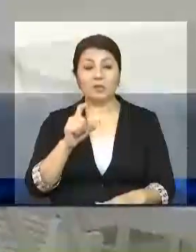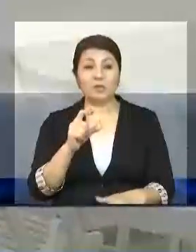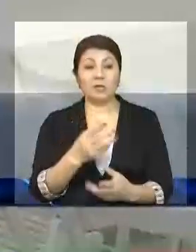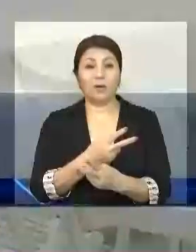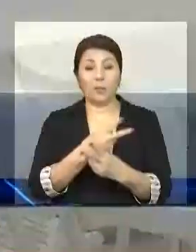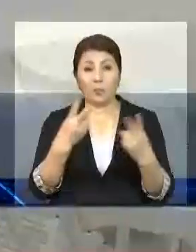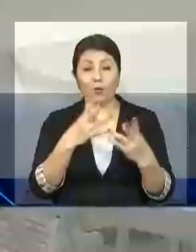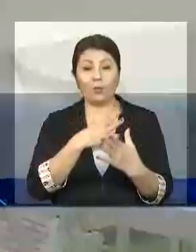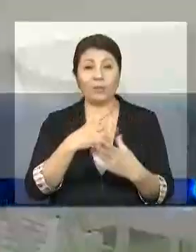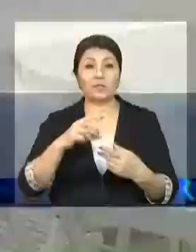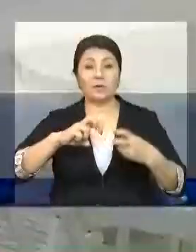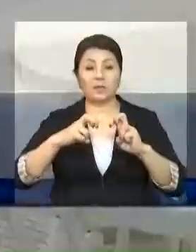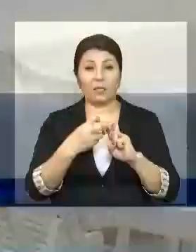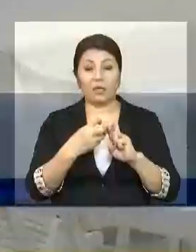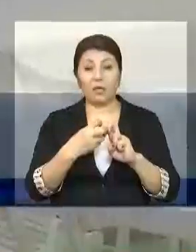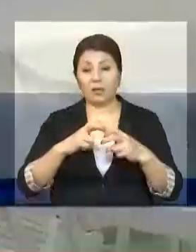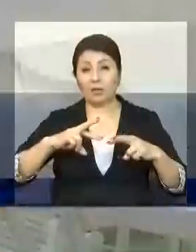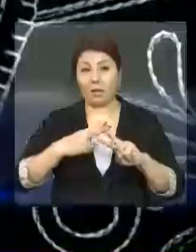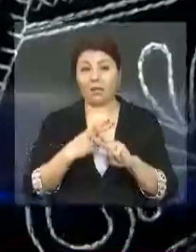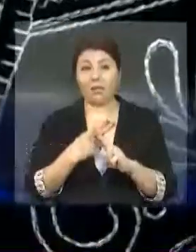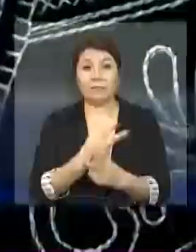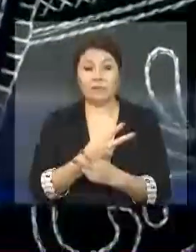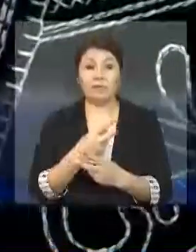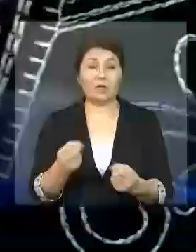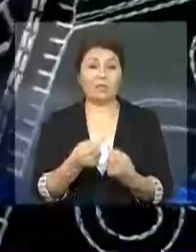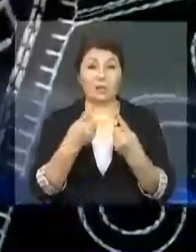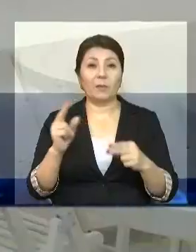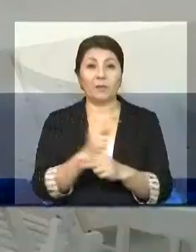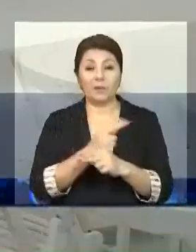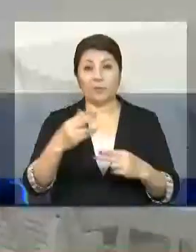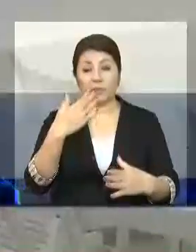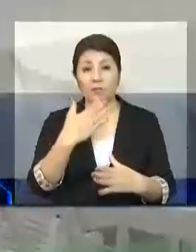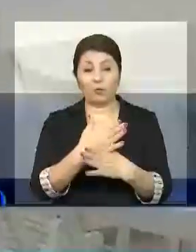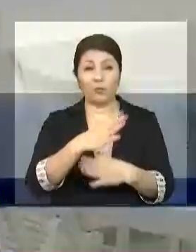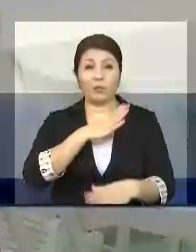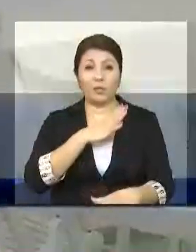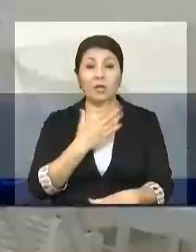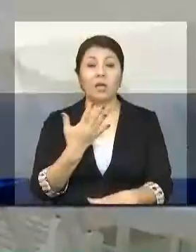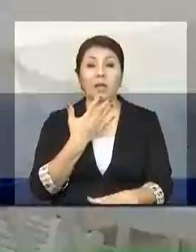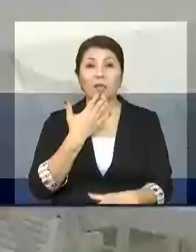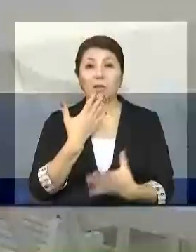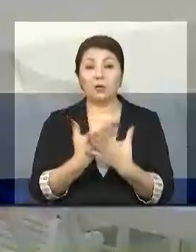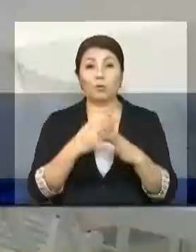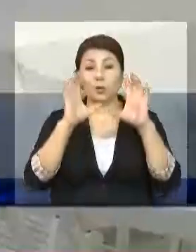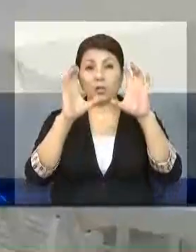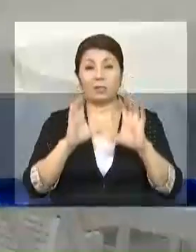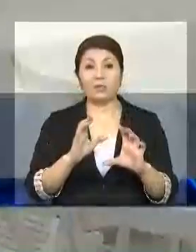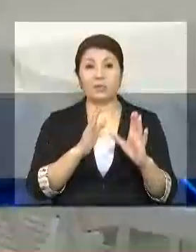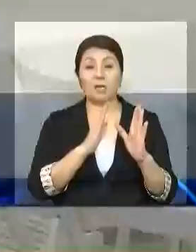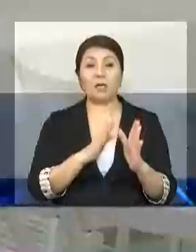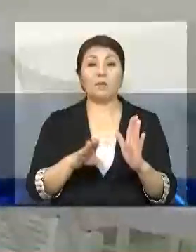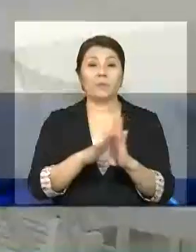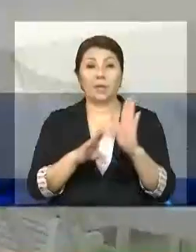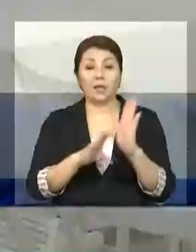қателіктерді анықтап, түзетілуіне ықпал жасап, жалпы тіл туралы заң талаптарын